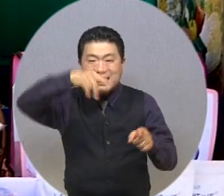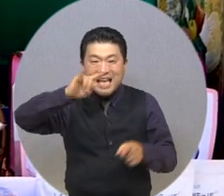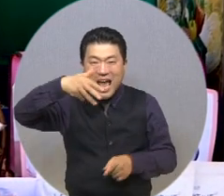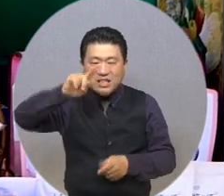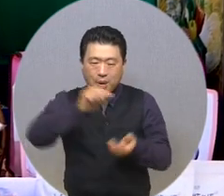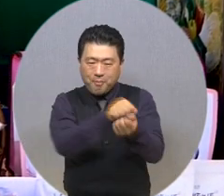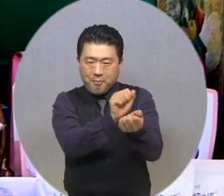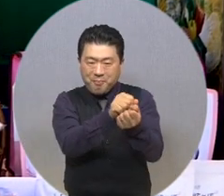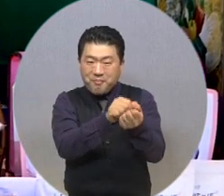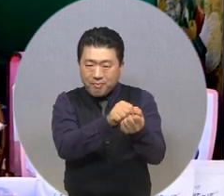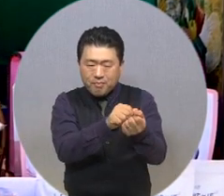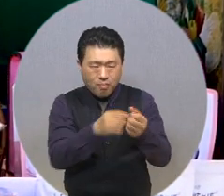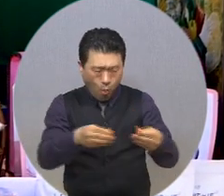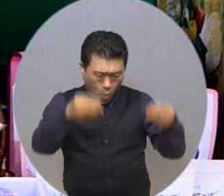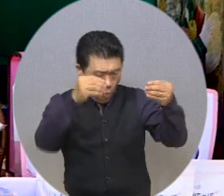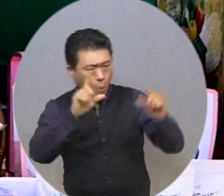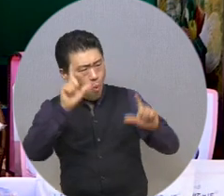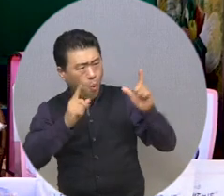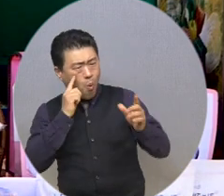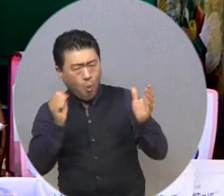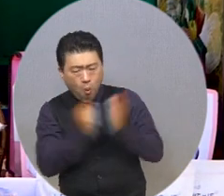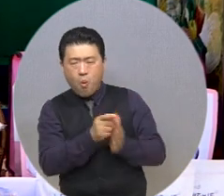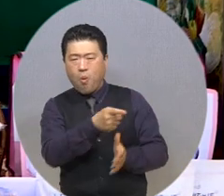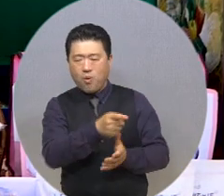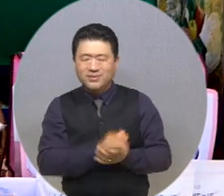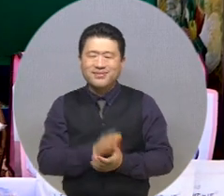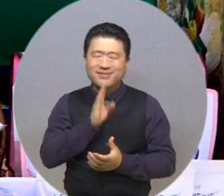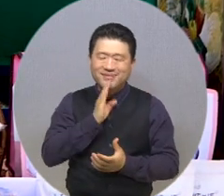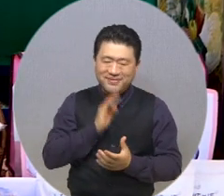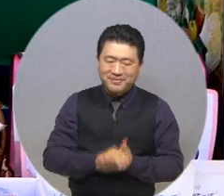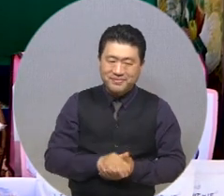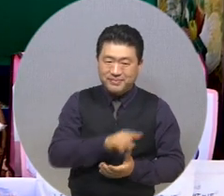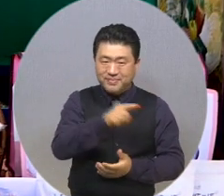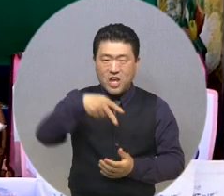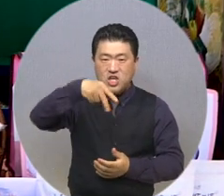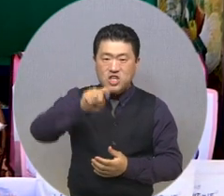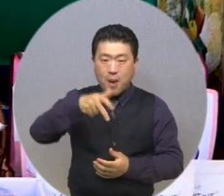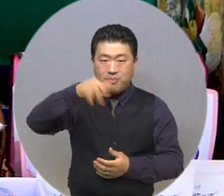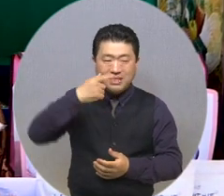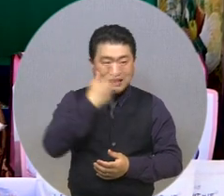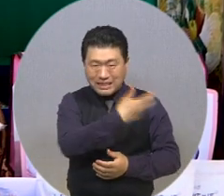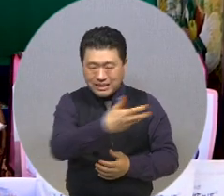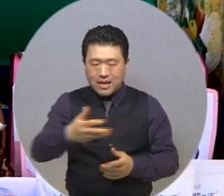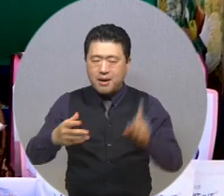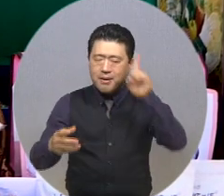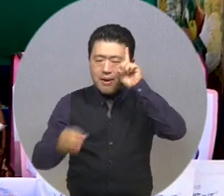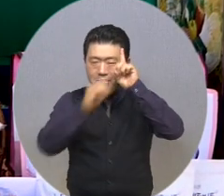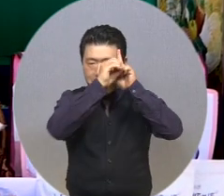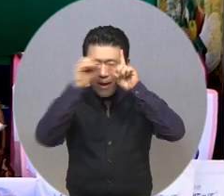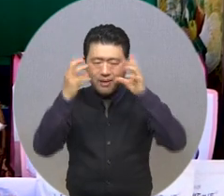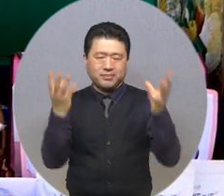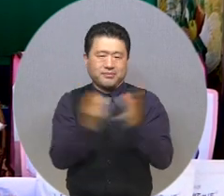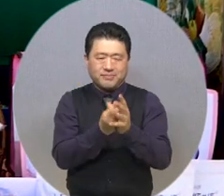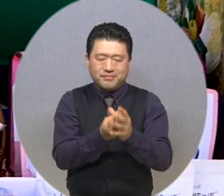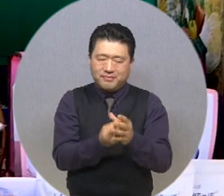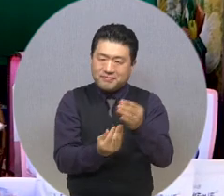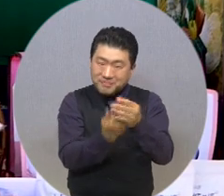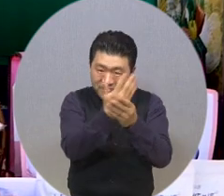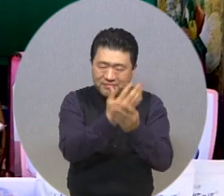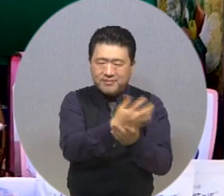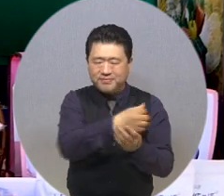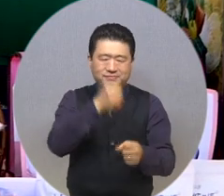나와? 예 맞습니다. 이게 이게 이 지역에 섬진강에서 생산된 100% 이 네. 지역에서 생산된 제첩으로